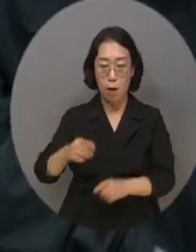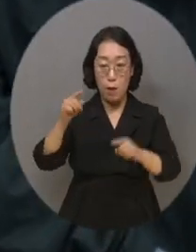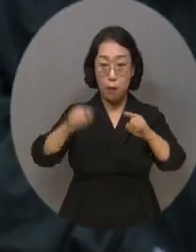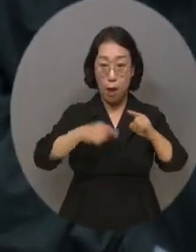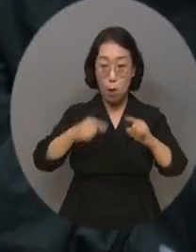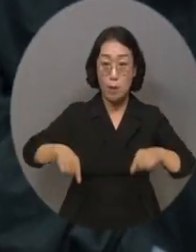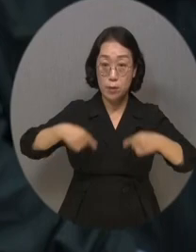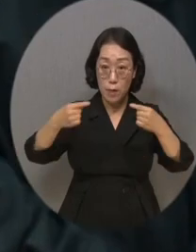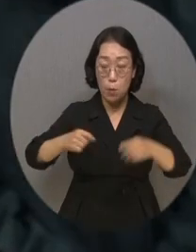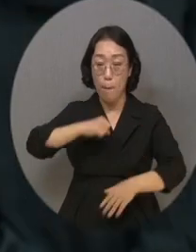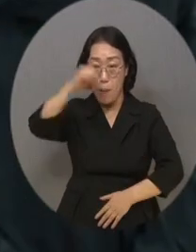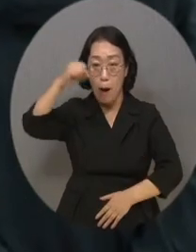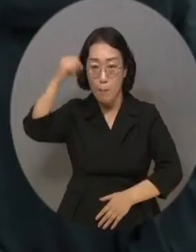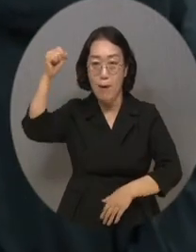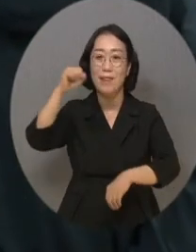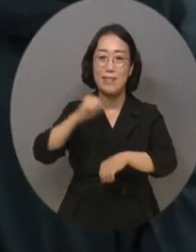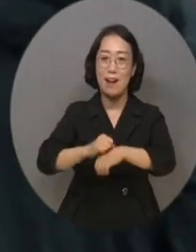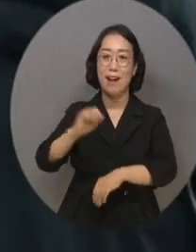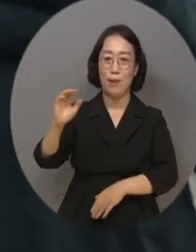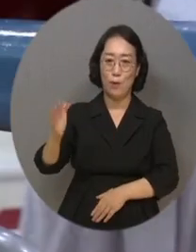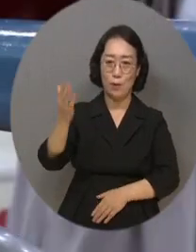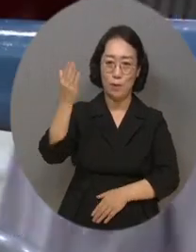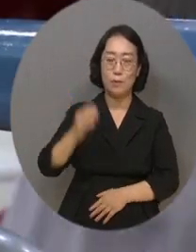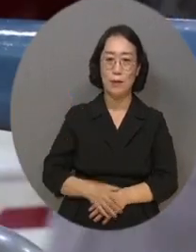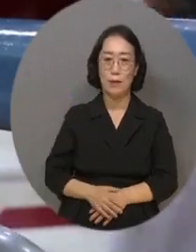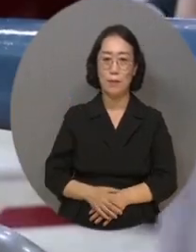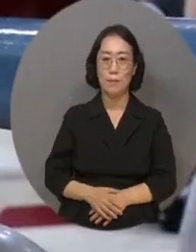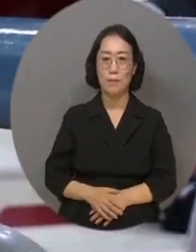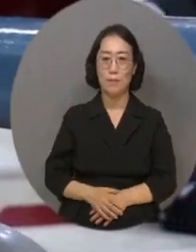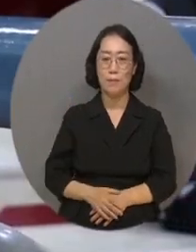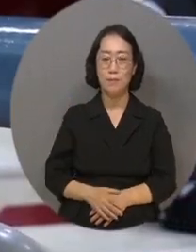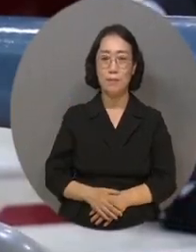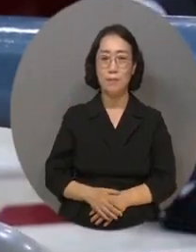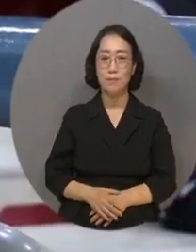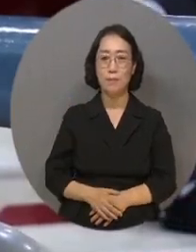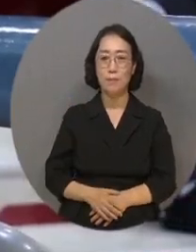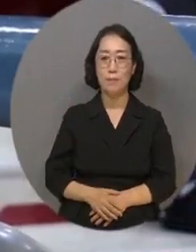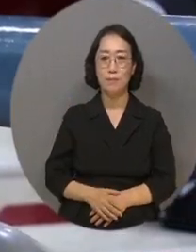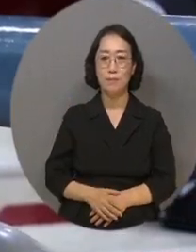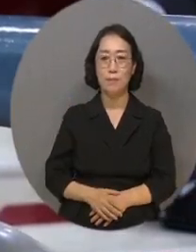대회에서 우수한 성적을 거두고 있습니다. 복지TV 뉴스 유재니입니다.